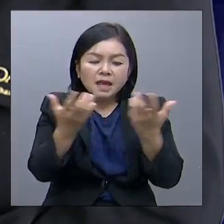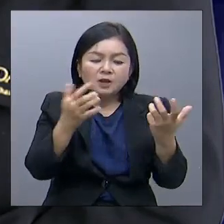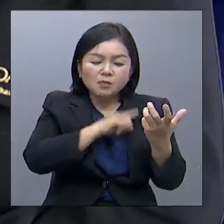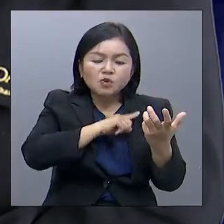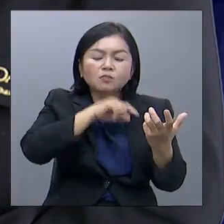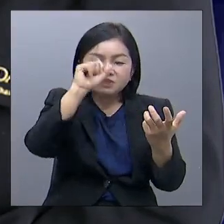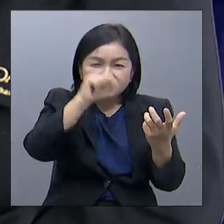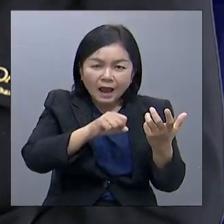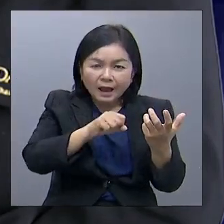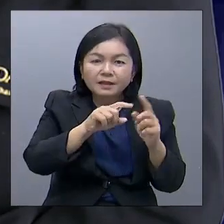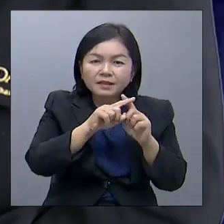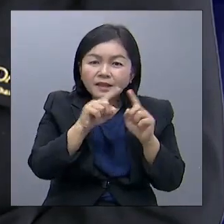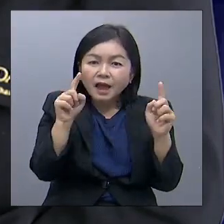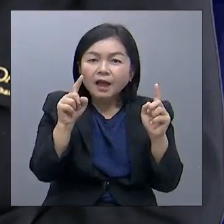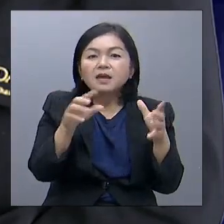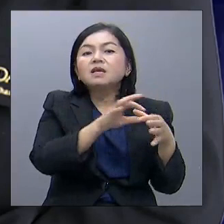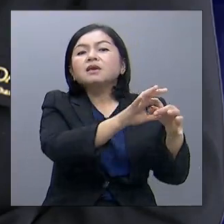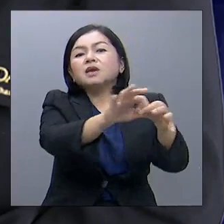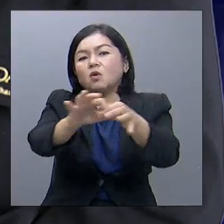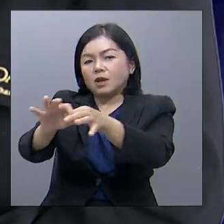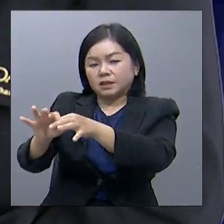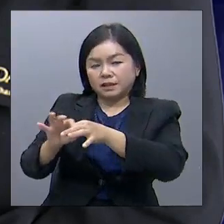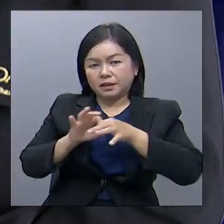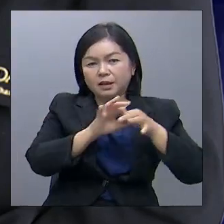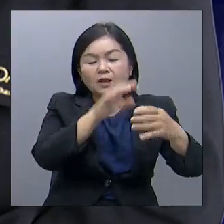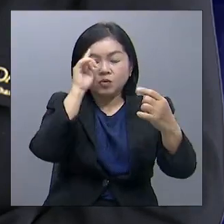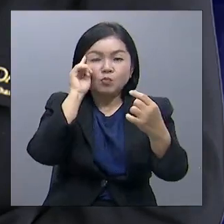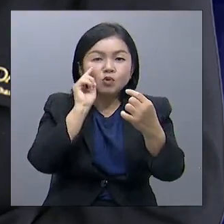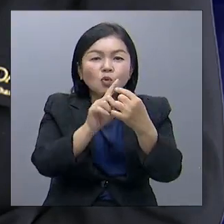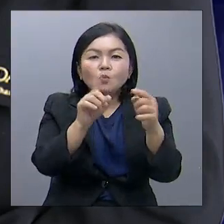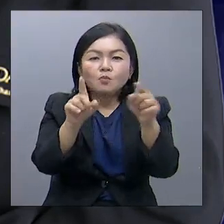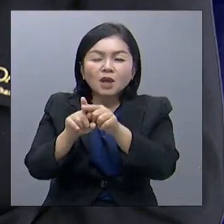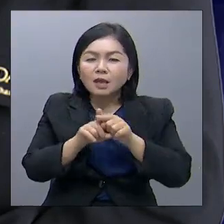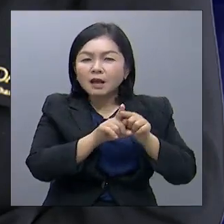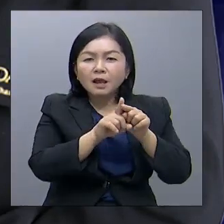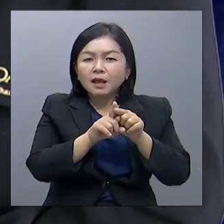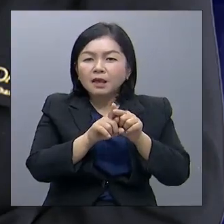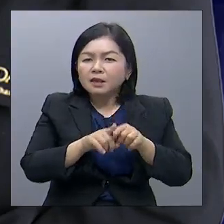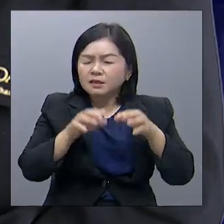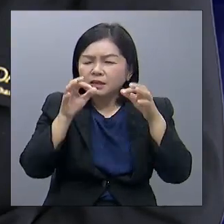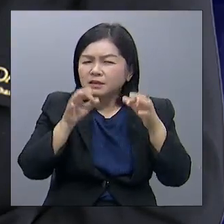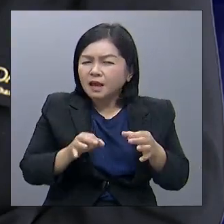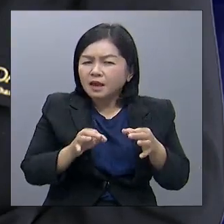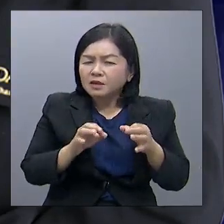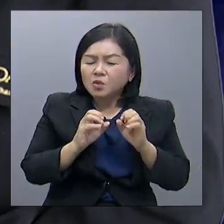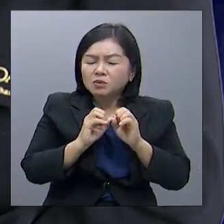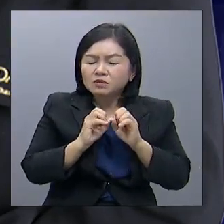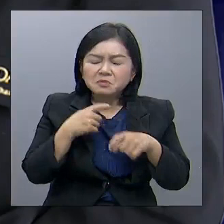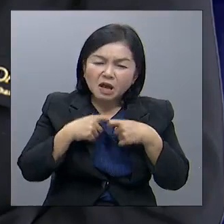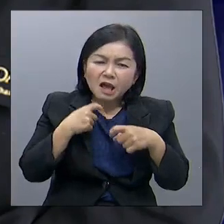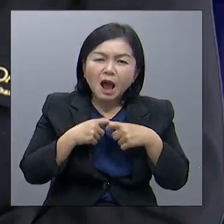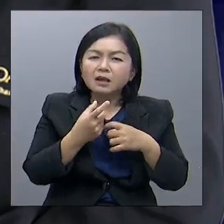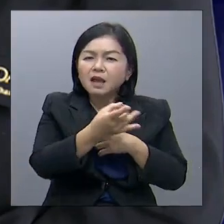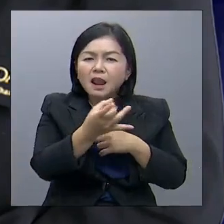แล้วแต่ก็เชื่อว่าเชื่อมต่อกันด้วยเจตนาและหากจะฟันธงก็ยากจะประจักษ์ได้ว่าเกิด